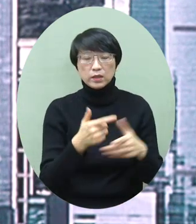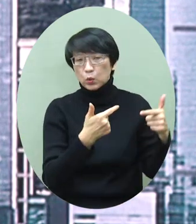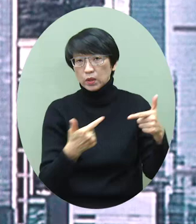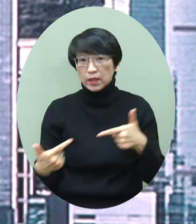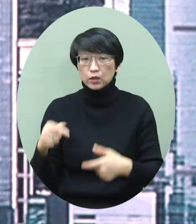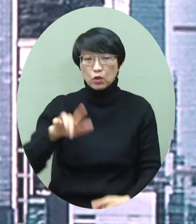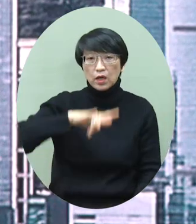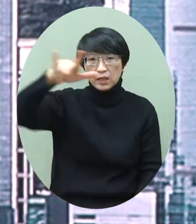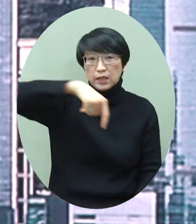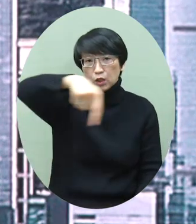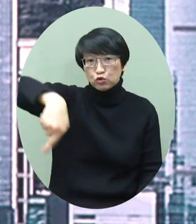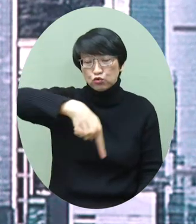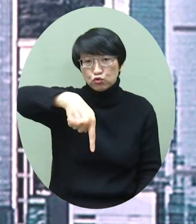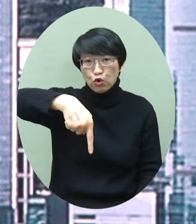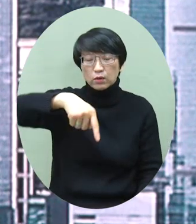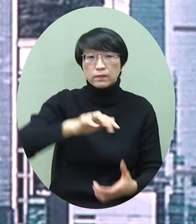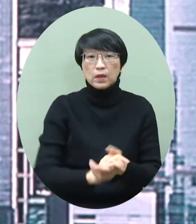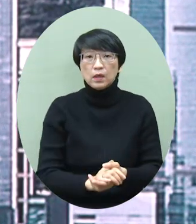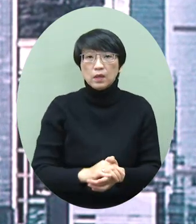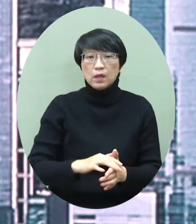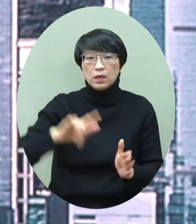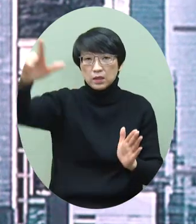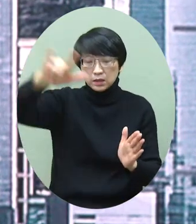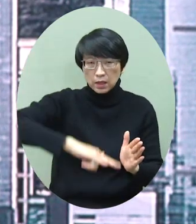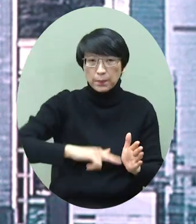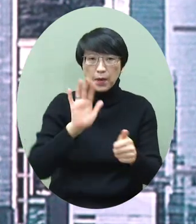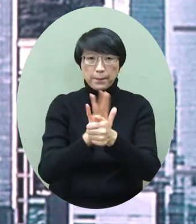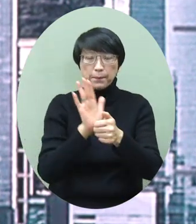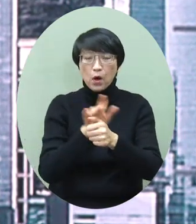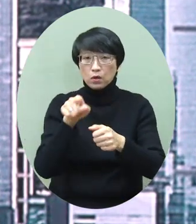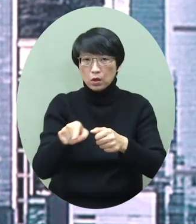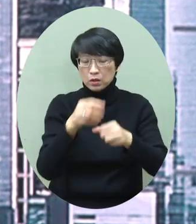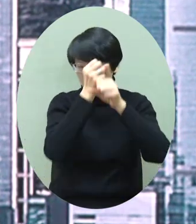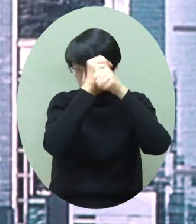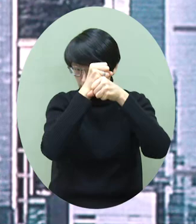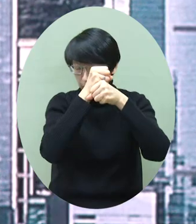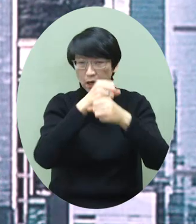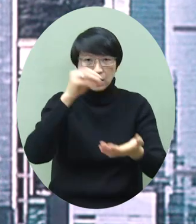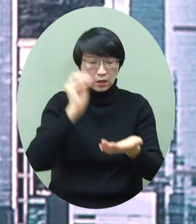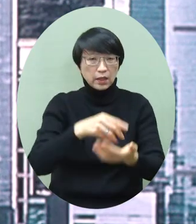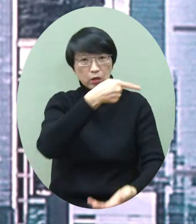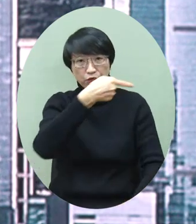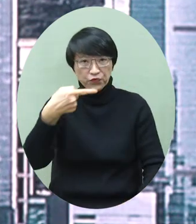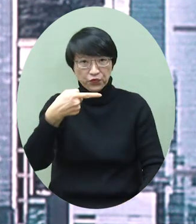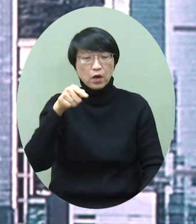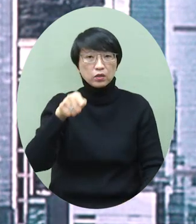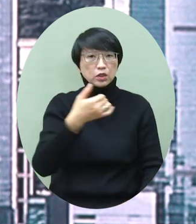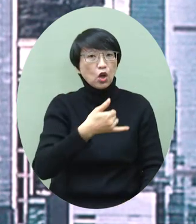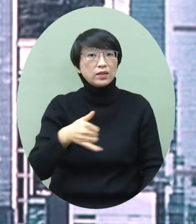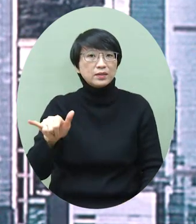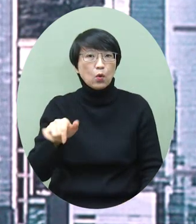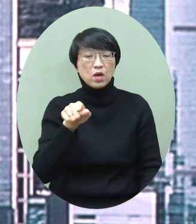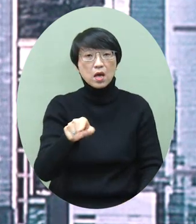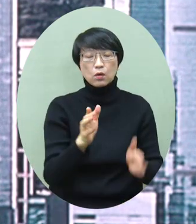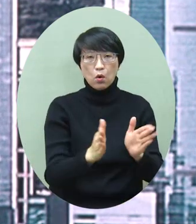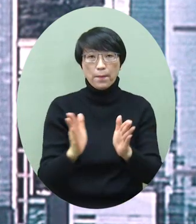喺機場實施呢個入境嘅檢測代行，即係話一定要檢測結果陰性咧先至可以離開嘅安排